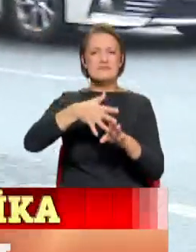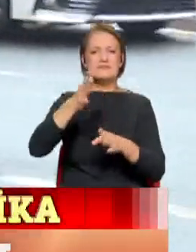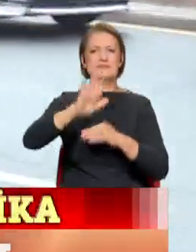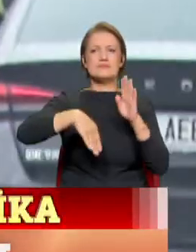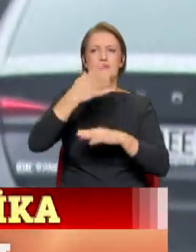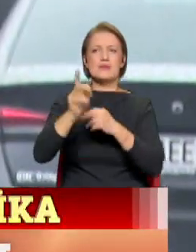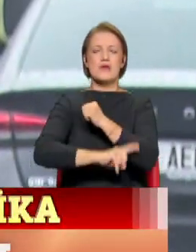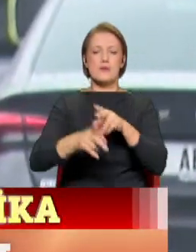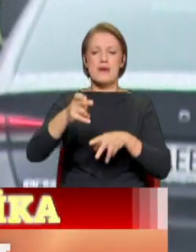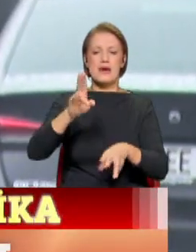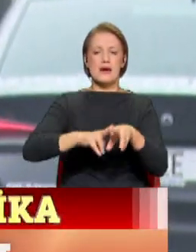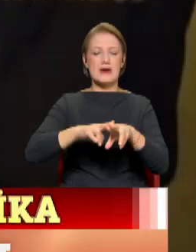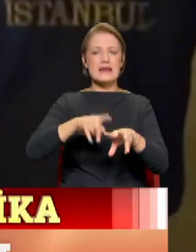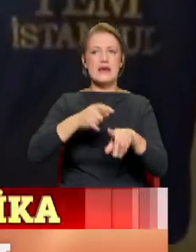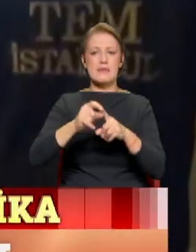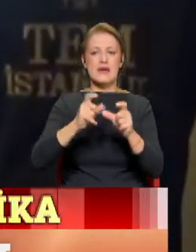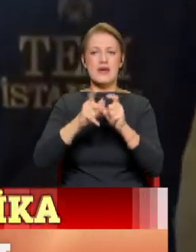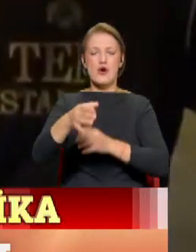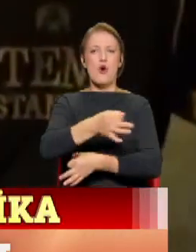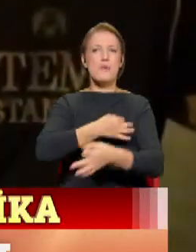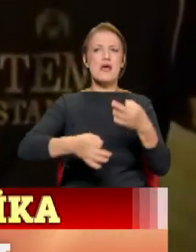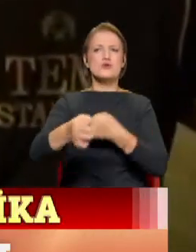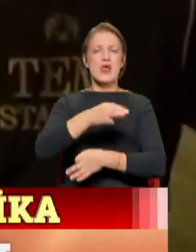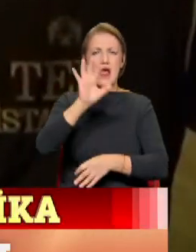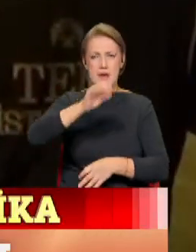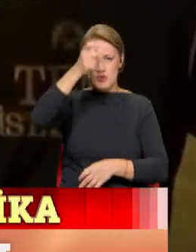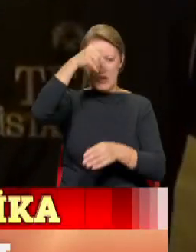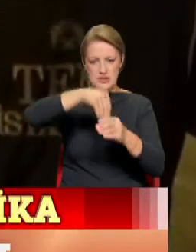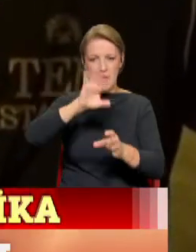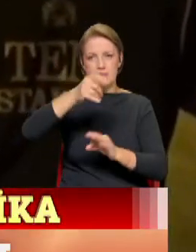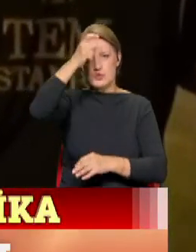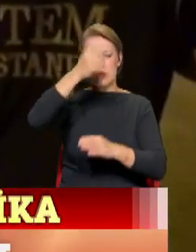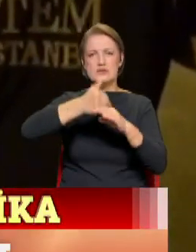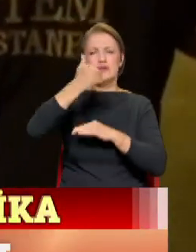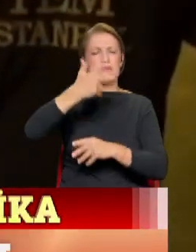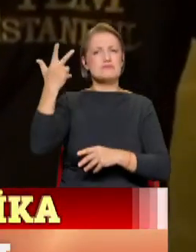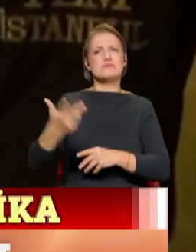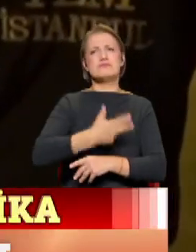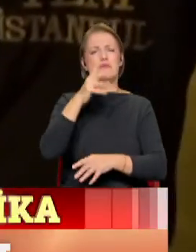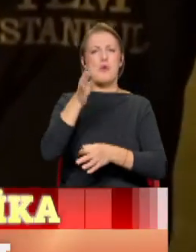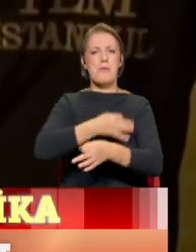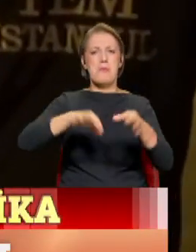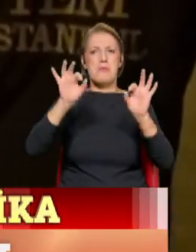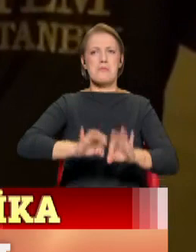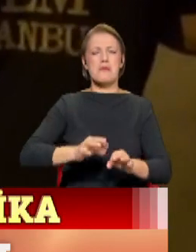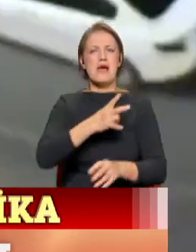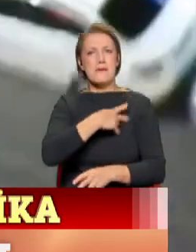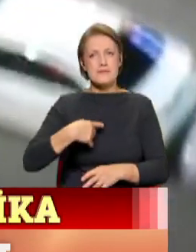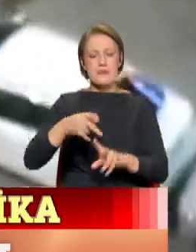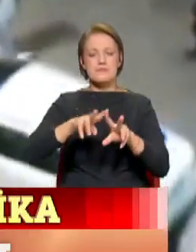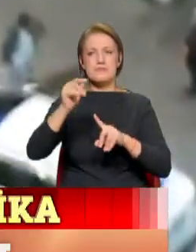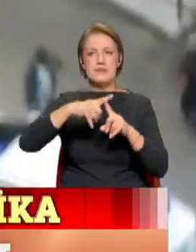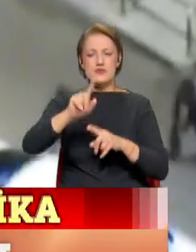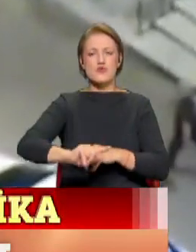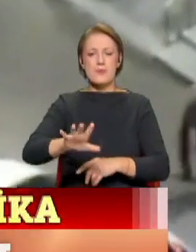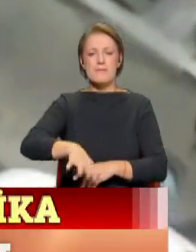sonrası terör örgütü PKK YPG'ye yönelik operasyonlar hem yurt içinde hem yurt dışında hızlandı Sabah saatlerinde Emniyet ve MİT Şanlıurfa